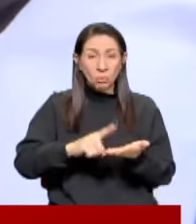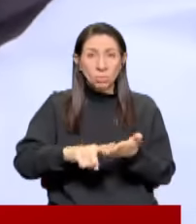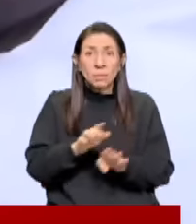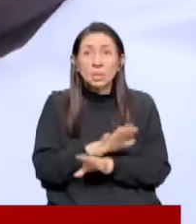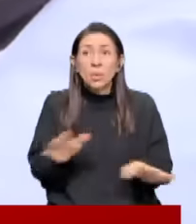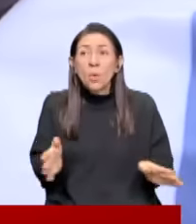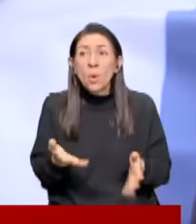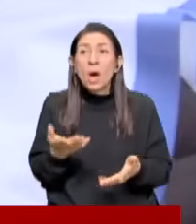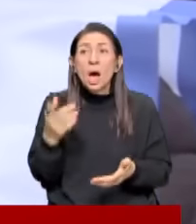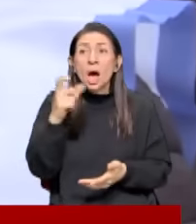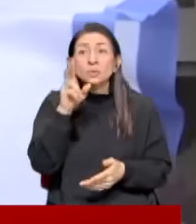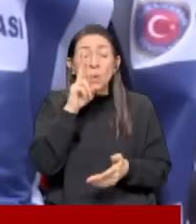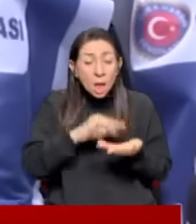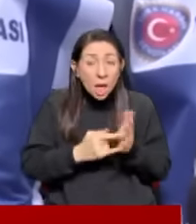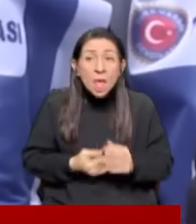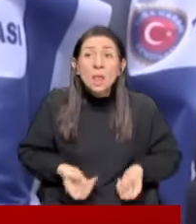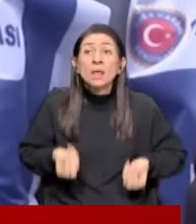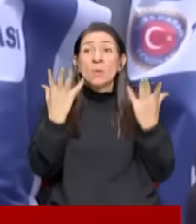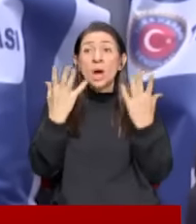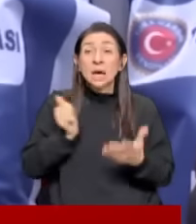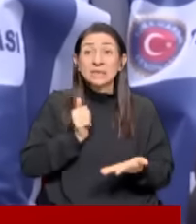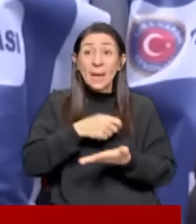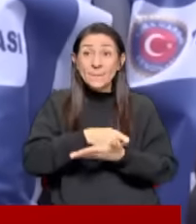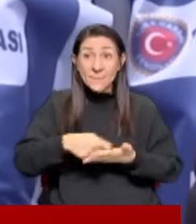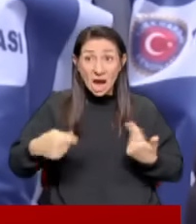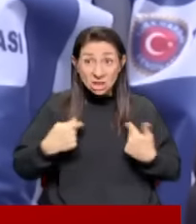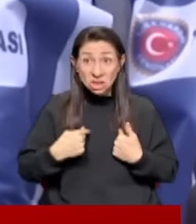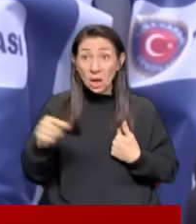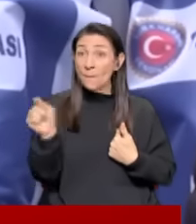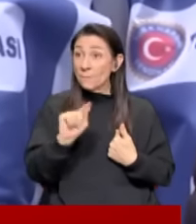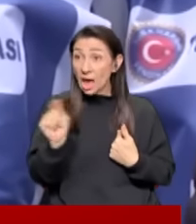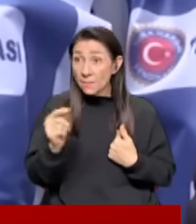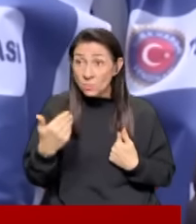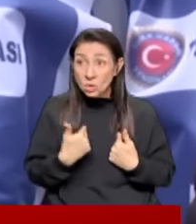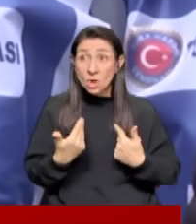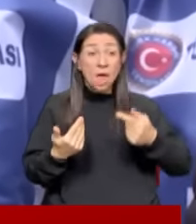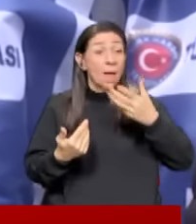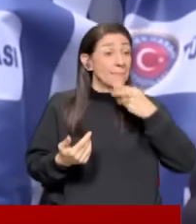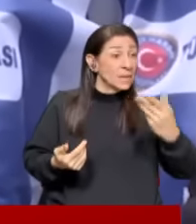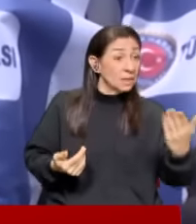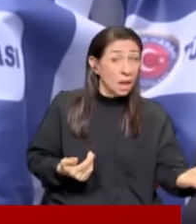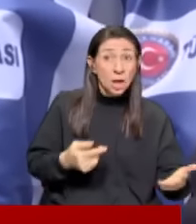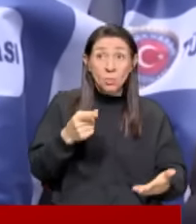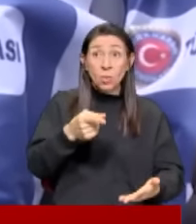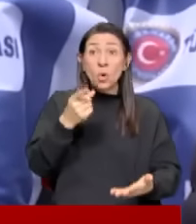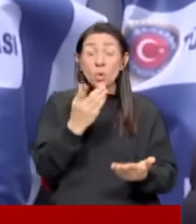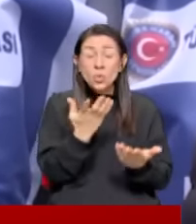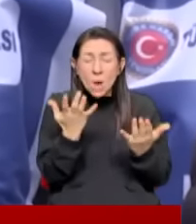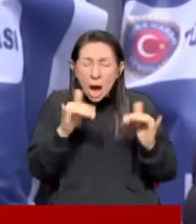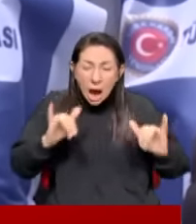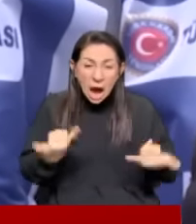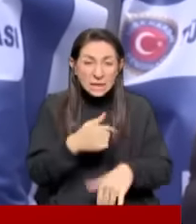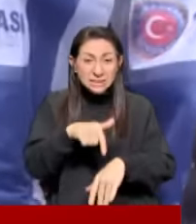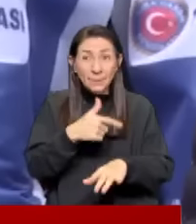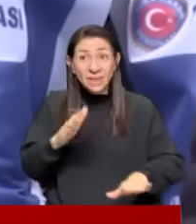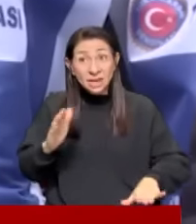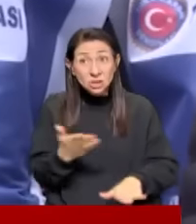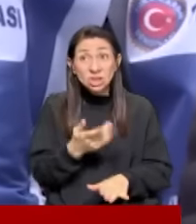bitiyor. Emin olun ay sonunu getiremiyoruz. Asgari ücretli, memur, emekli bu olağanüstü süreçten